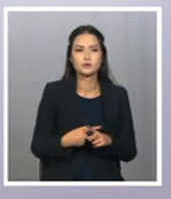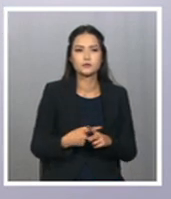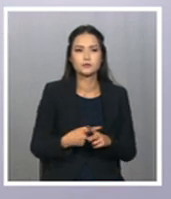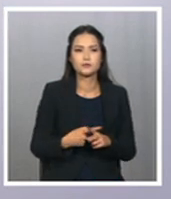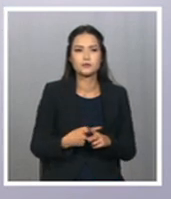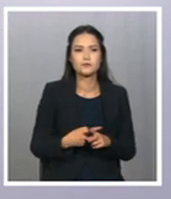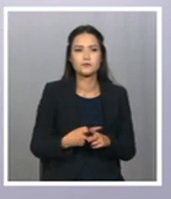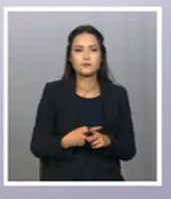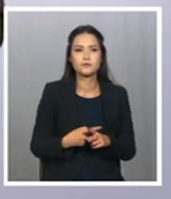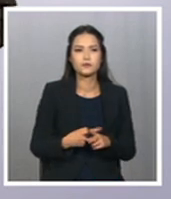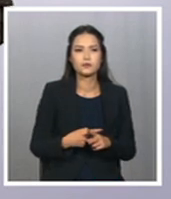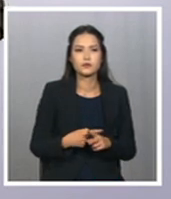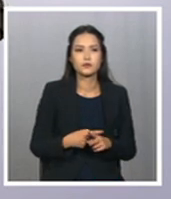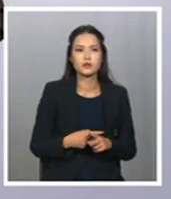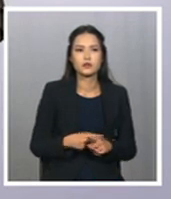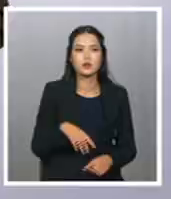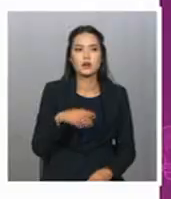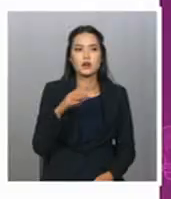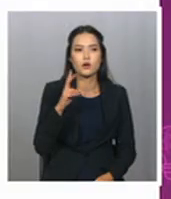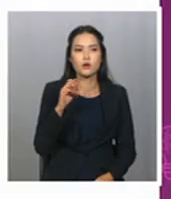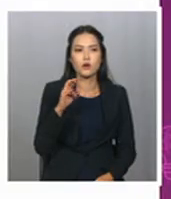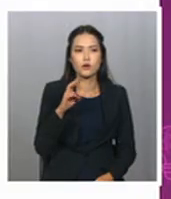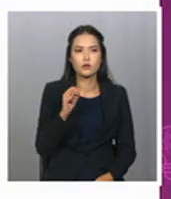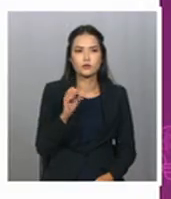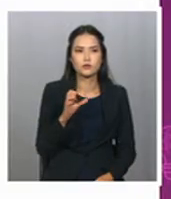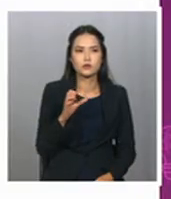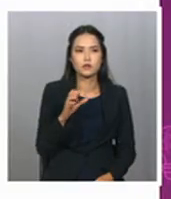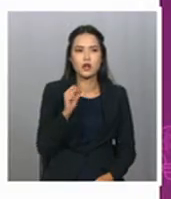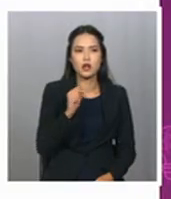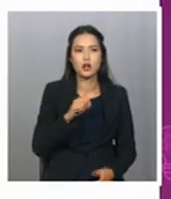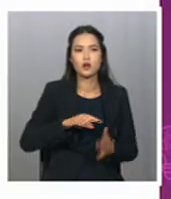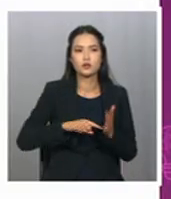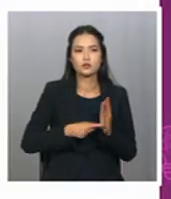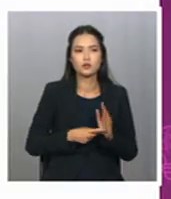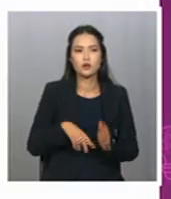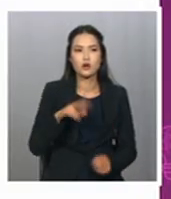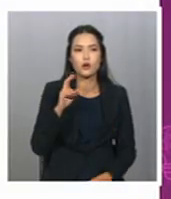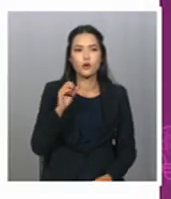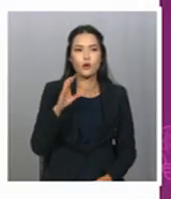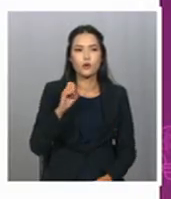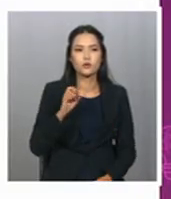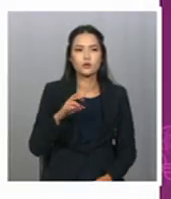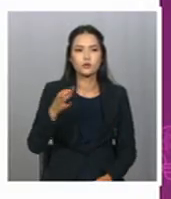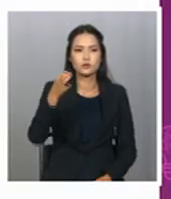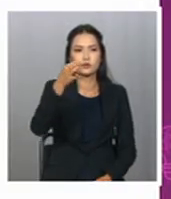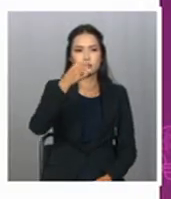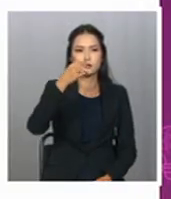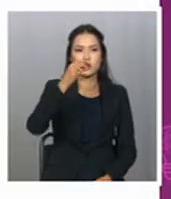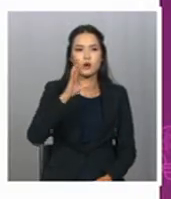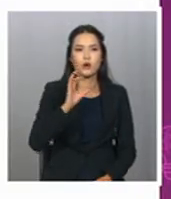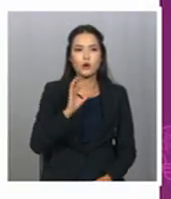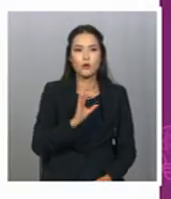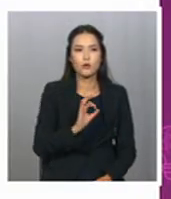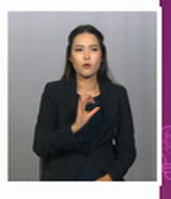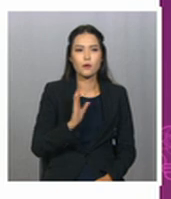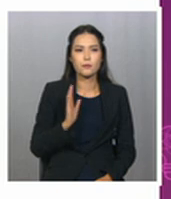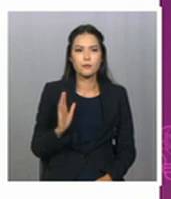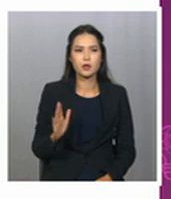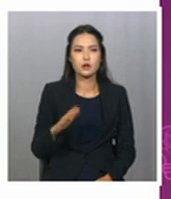Суретте конус бейнеленген. А нүктесі конустың төбесі, О,